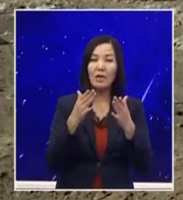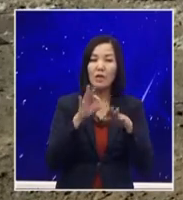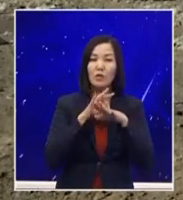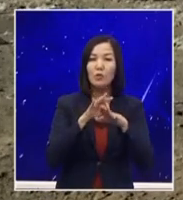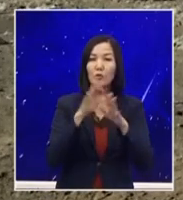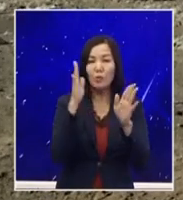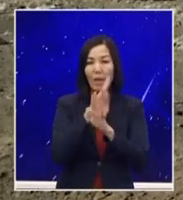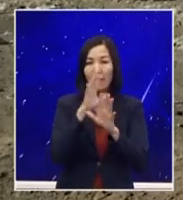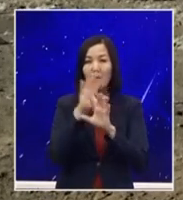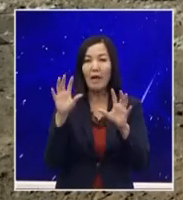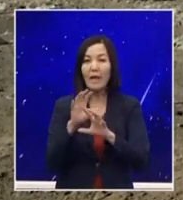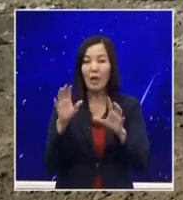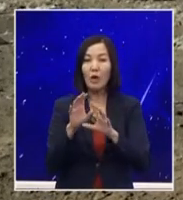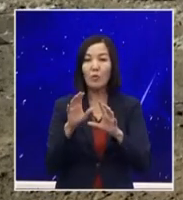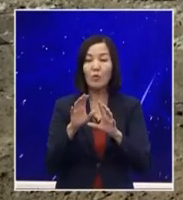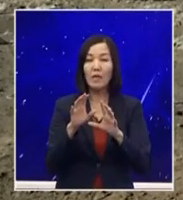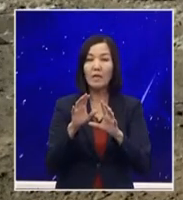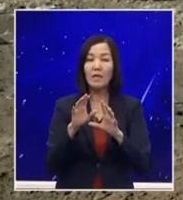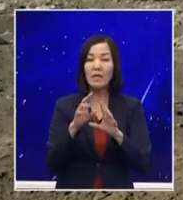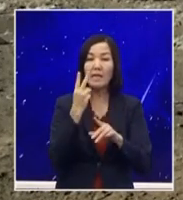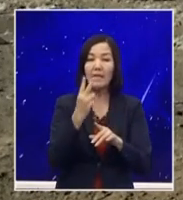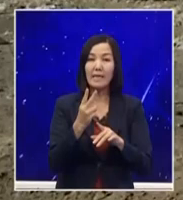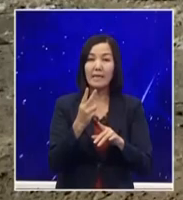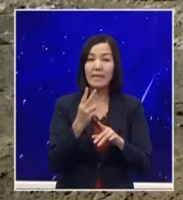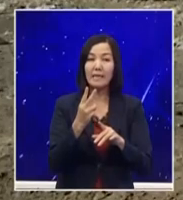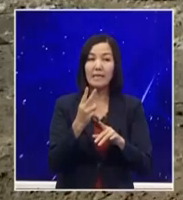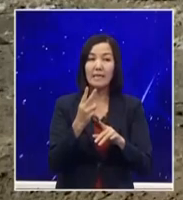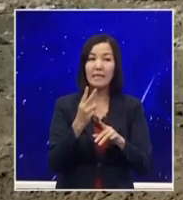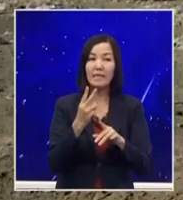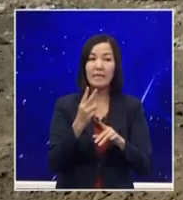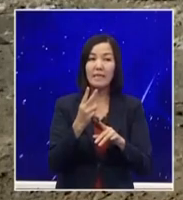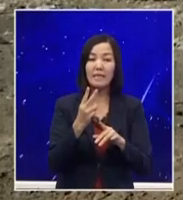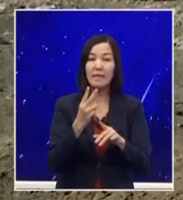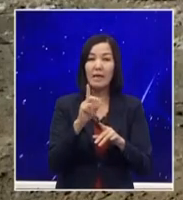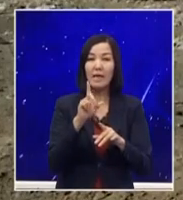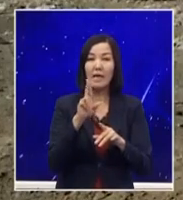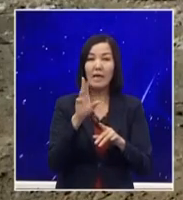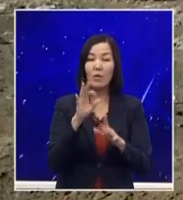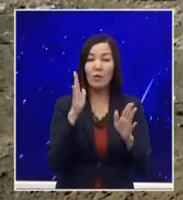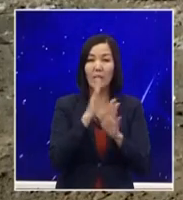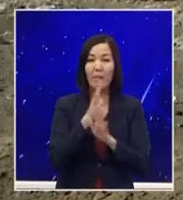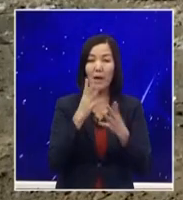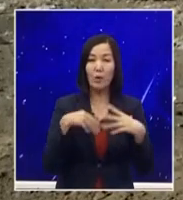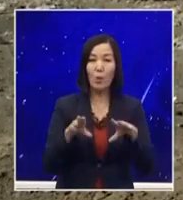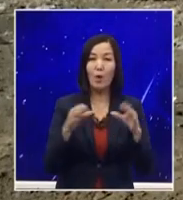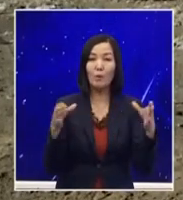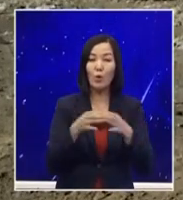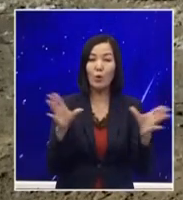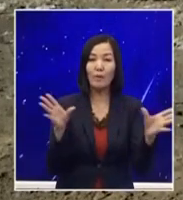табиғатты аялау сол жайында бізде эко-патрол, эко-табиғат қоғамдық қорымен